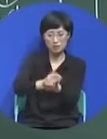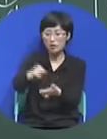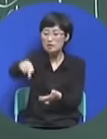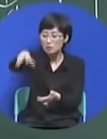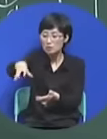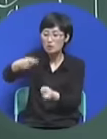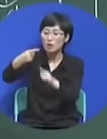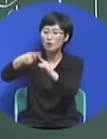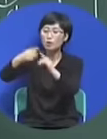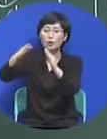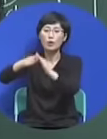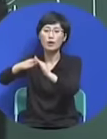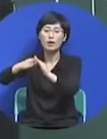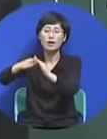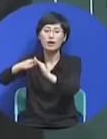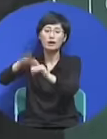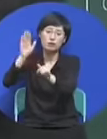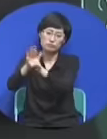거다.